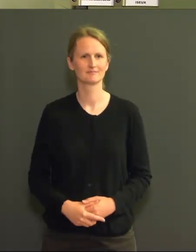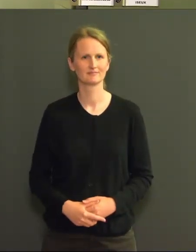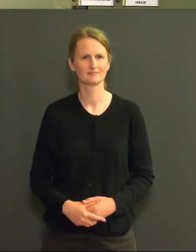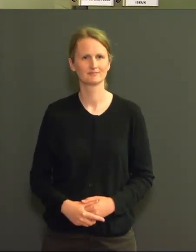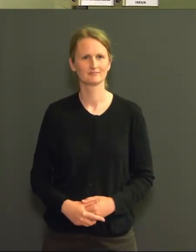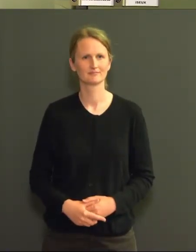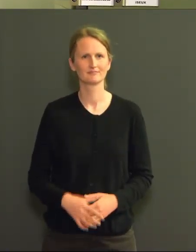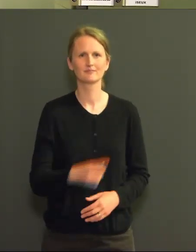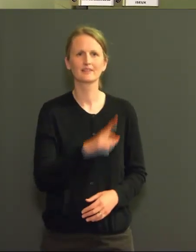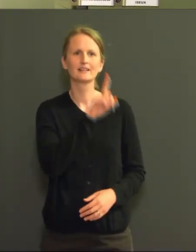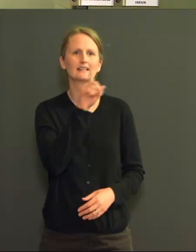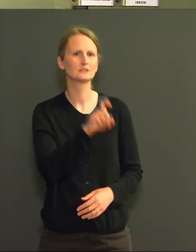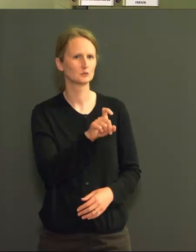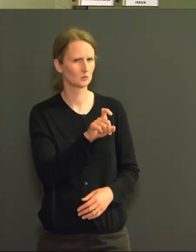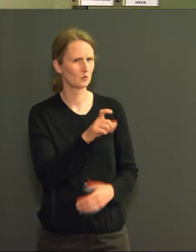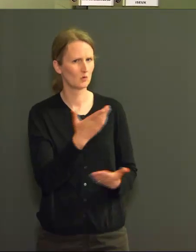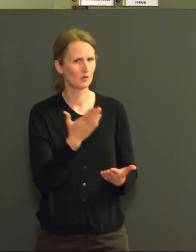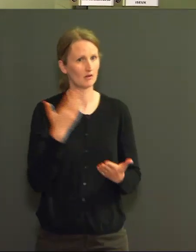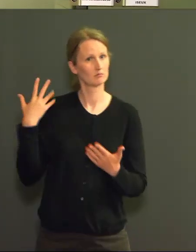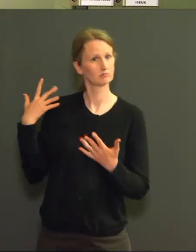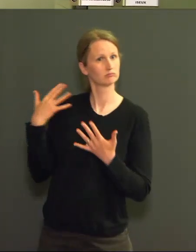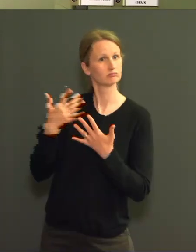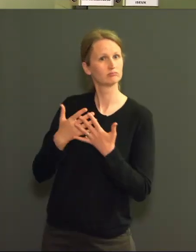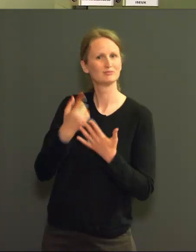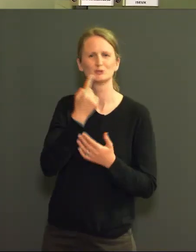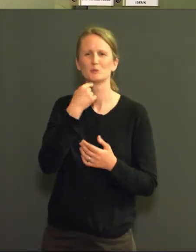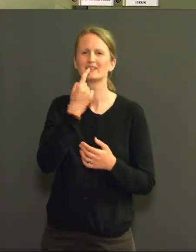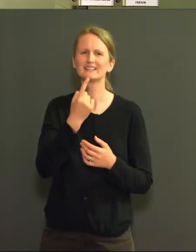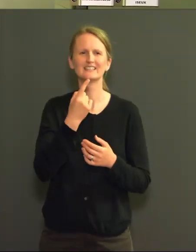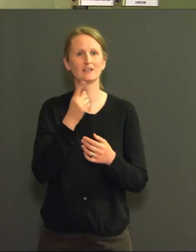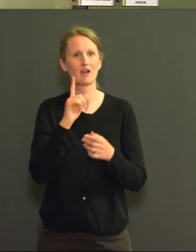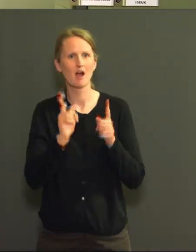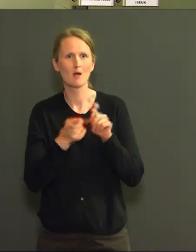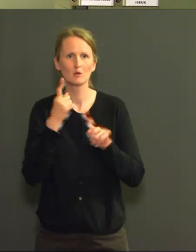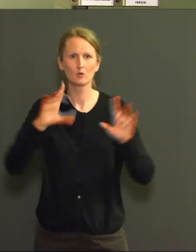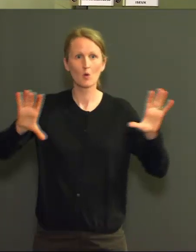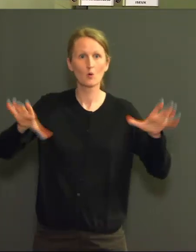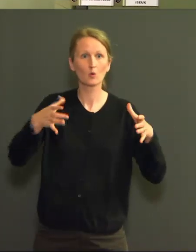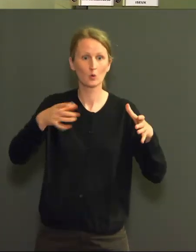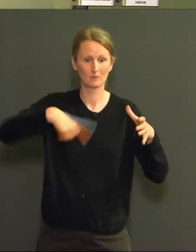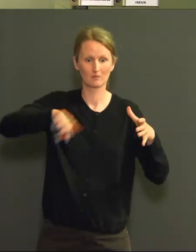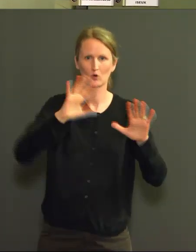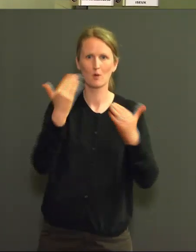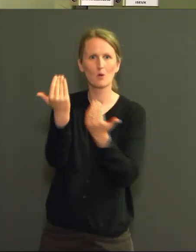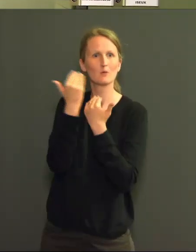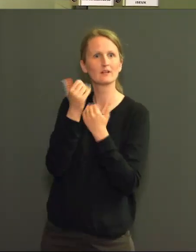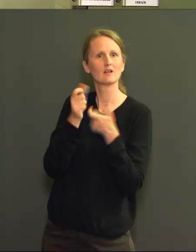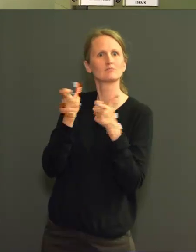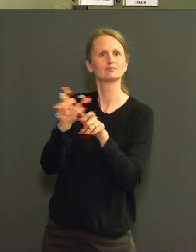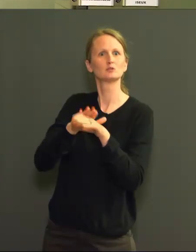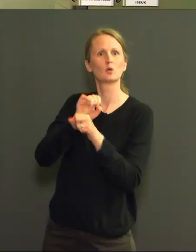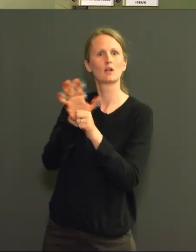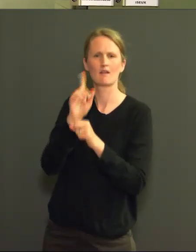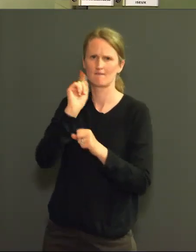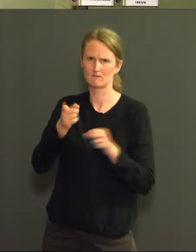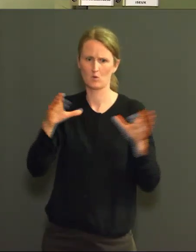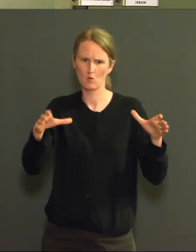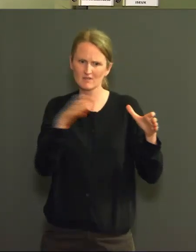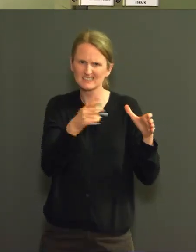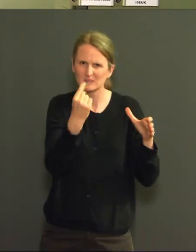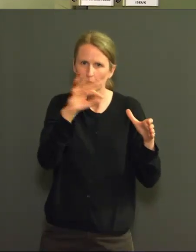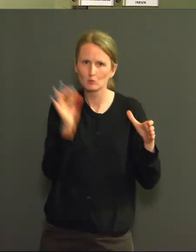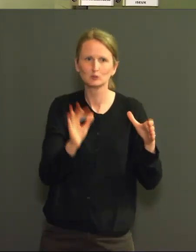Jusqu'à récemment, on disait toujours que pour obtenir une immunité de groupe, il fallait viser une couverture vaccinale de 70%. Le